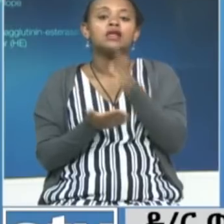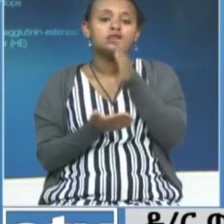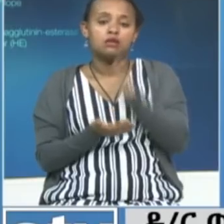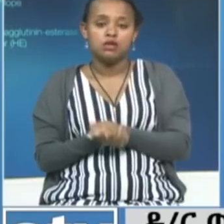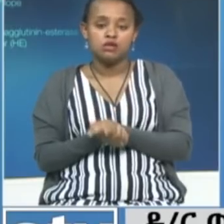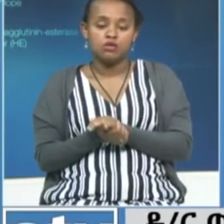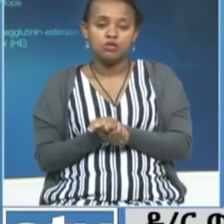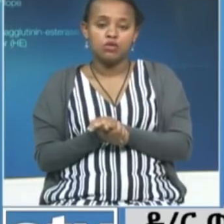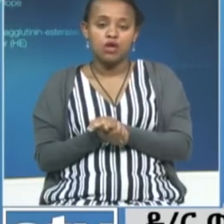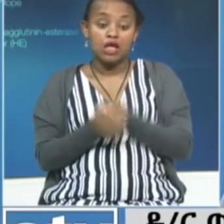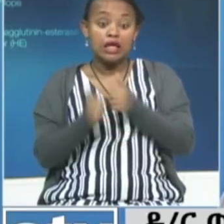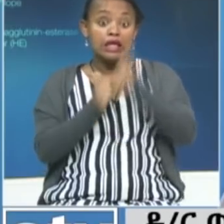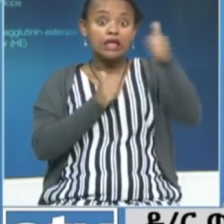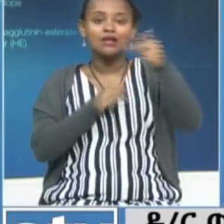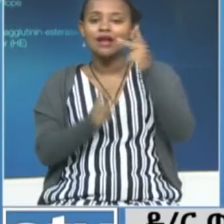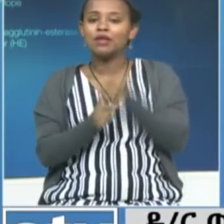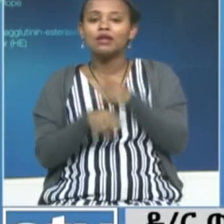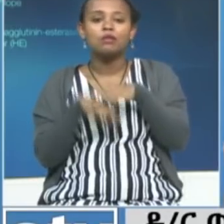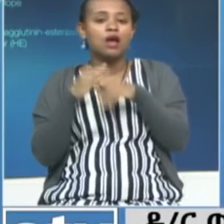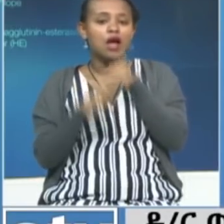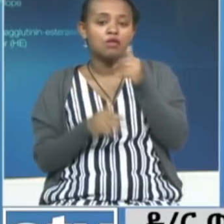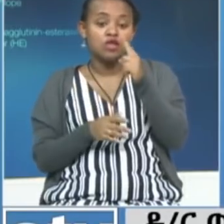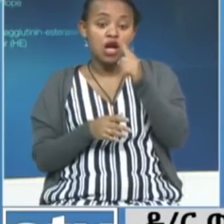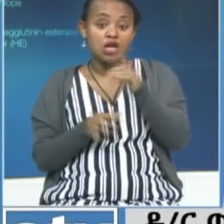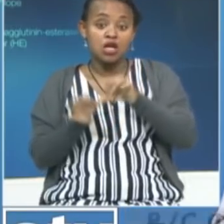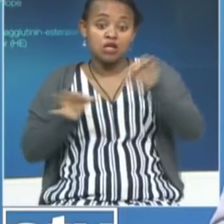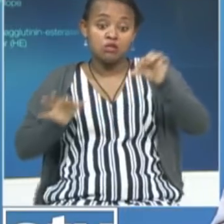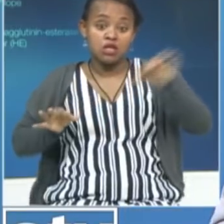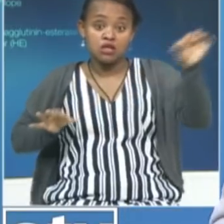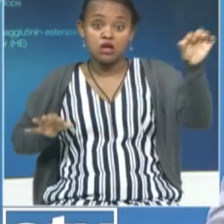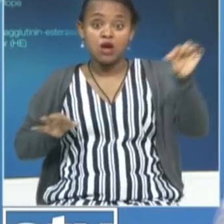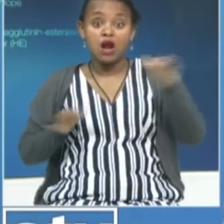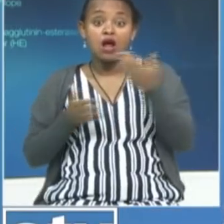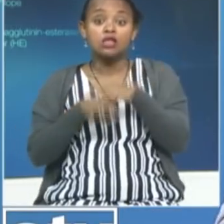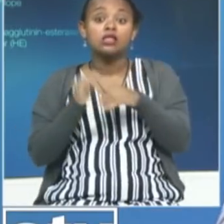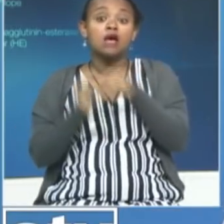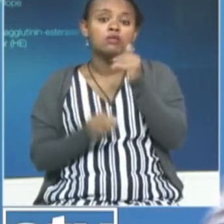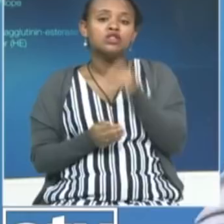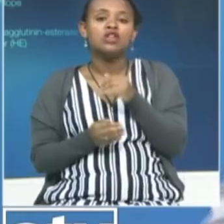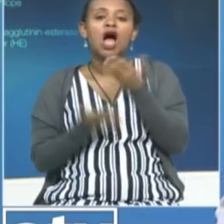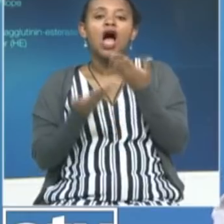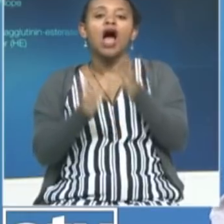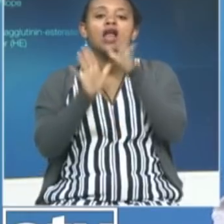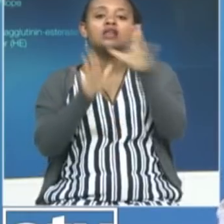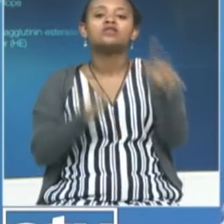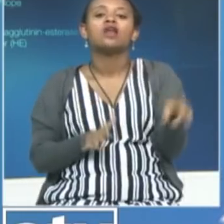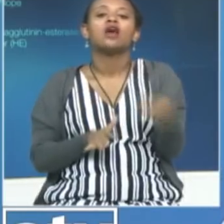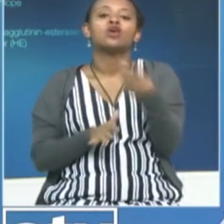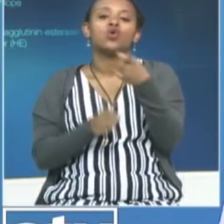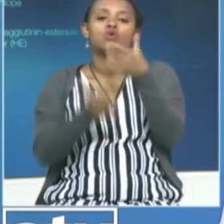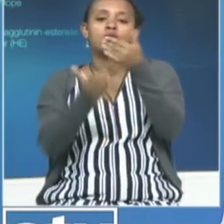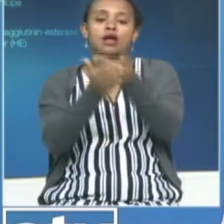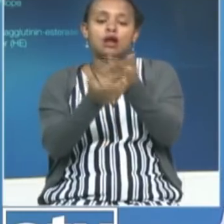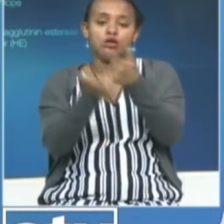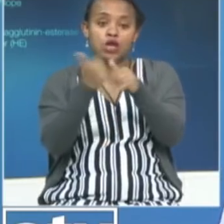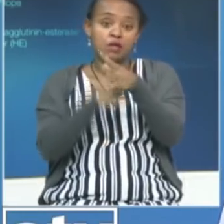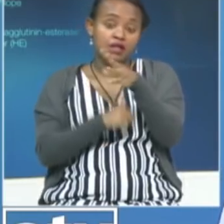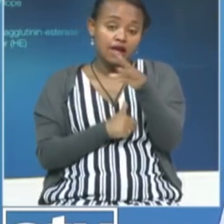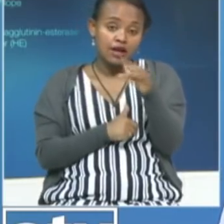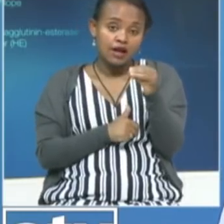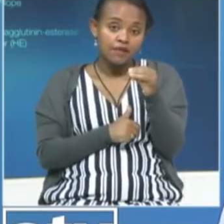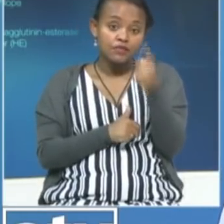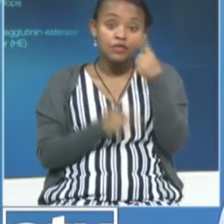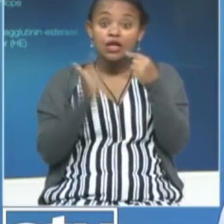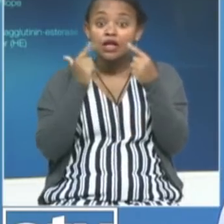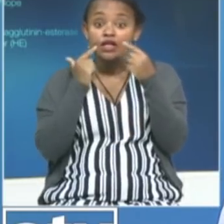ምክንያቱም ርቀትን ለመጠበቅም አይመችም። አንዳንድ ሜትር ለመራራቅ ስለማይመች የግድ አላስፈላጊ የሆኑ መቀራረቦችን ያመጣልና